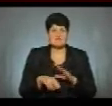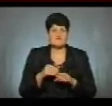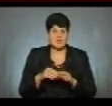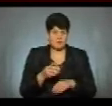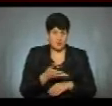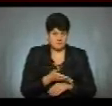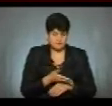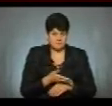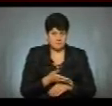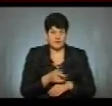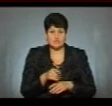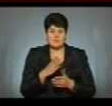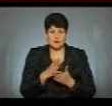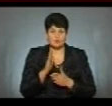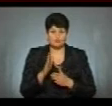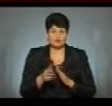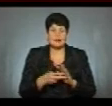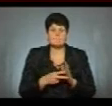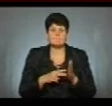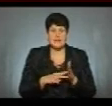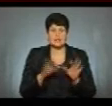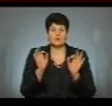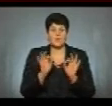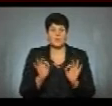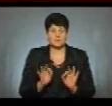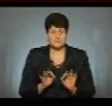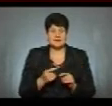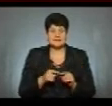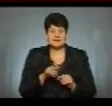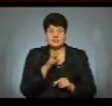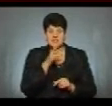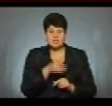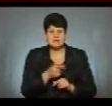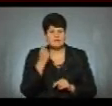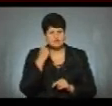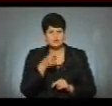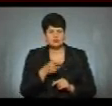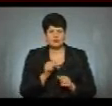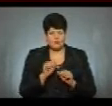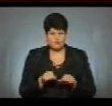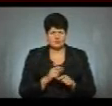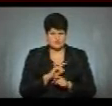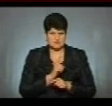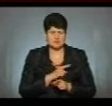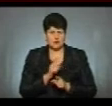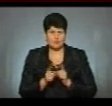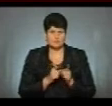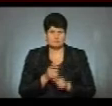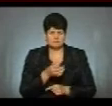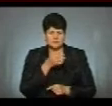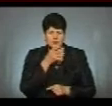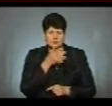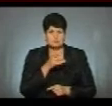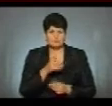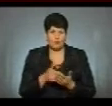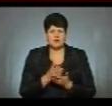І вони мають бути планово восени. Тобто за цей час, на вашу думку, можуть різко змінитися вподобання політичні